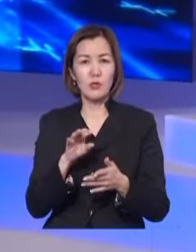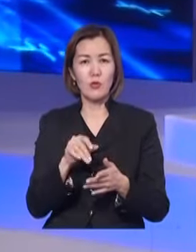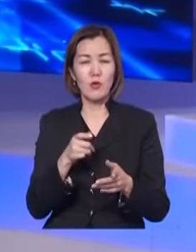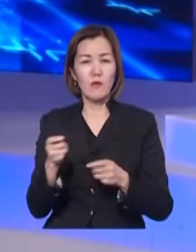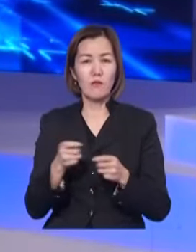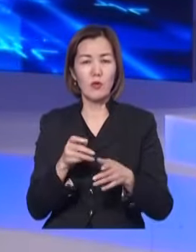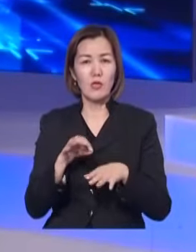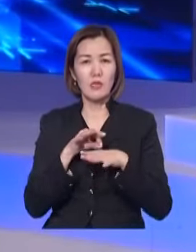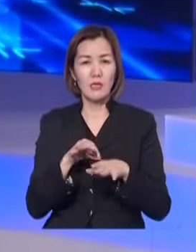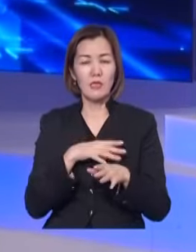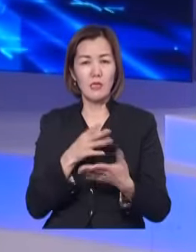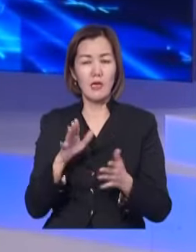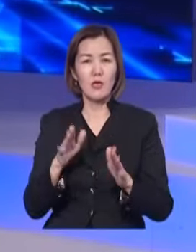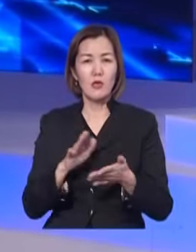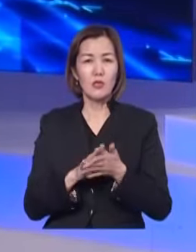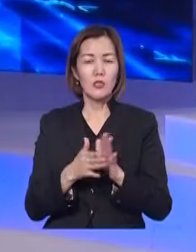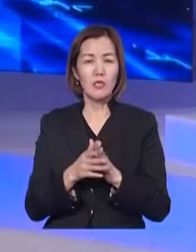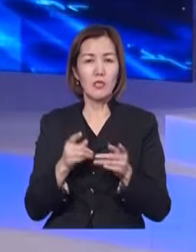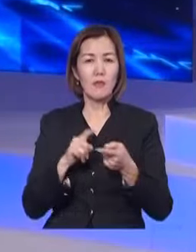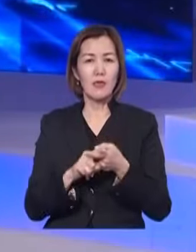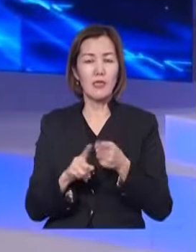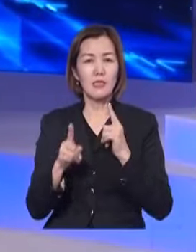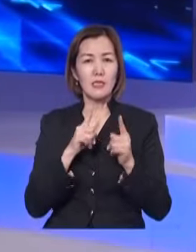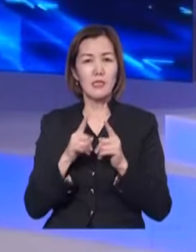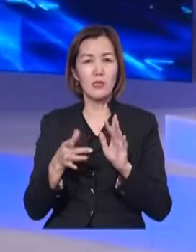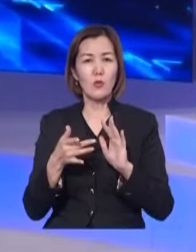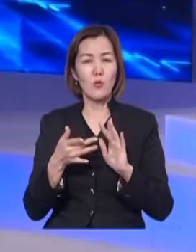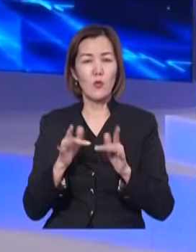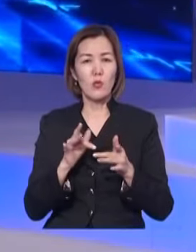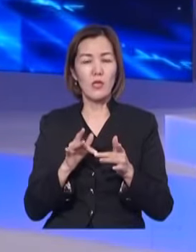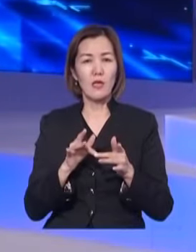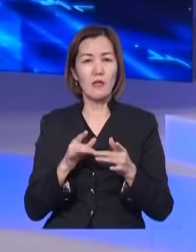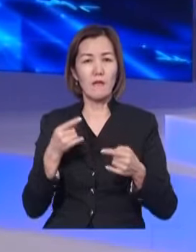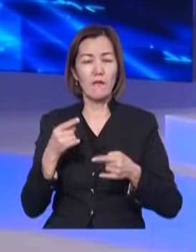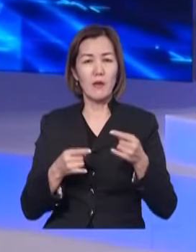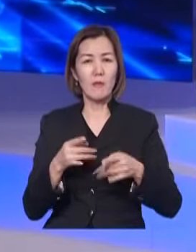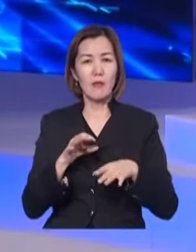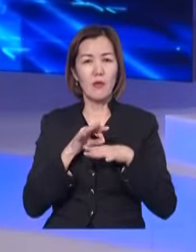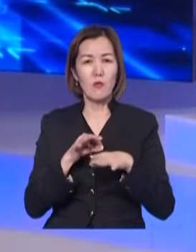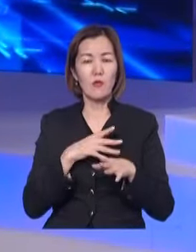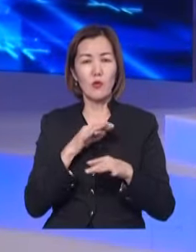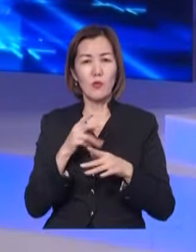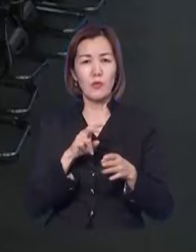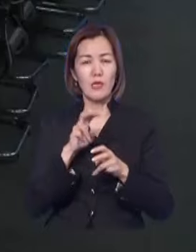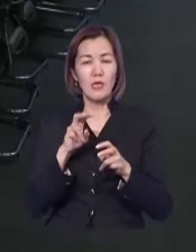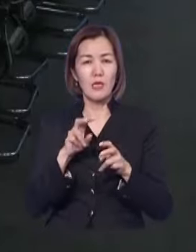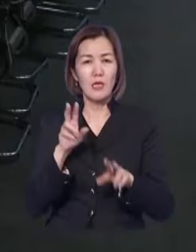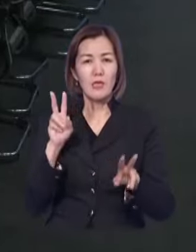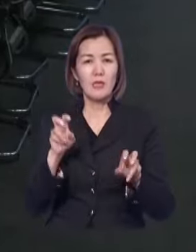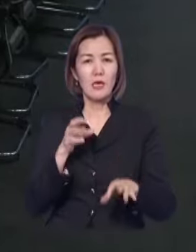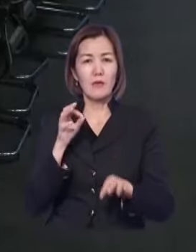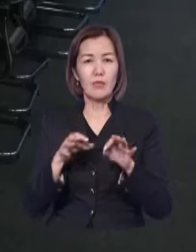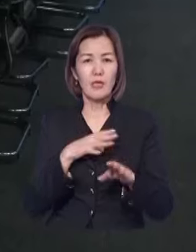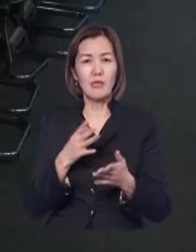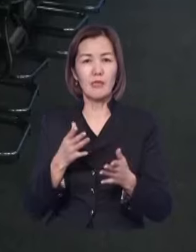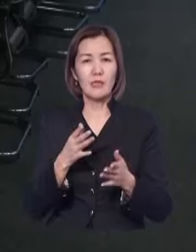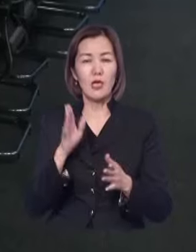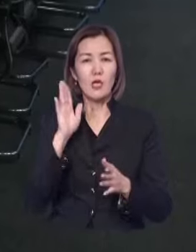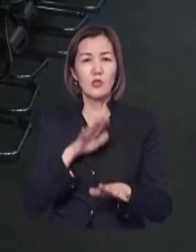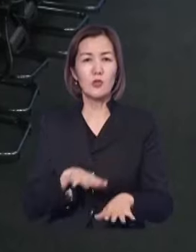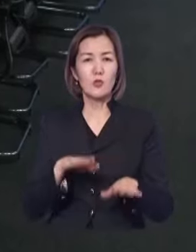төрағалық етті. Елдегі төтенше жағдайға байланысты сессия биыл онлайн форматта өтті. Онда көптеген мәселелер талқыланды. Атап айтқанда,